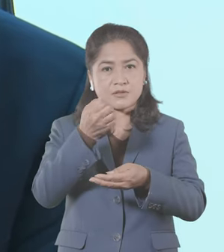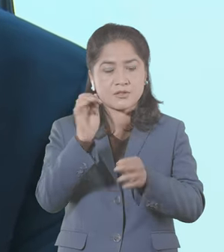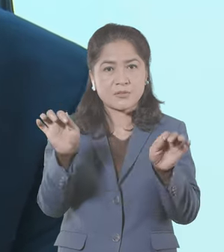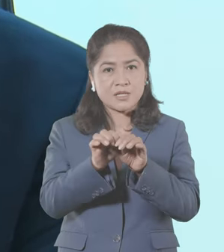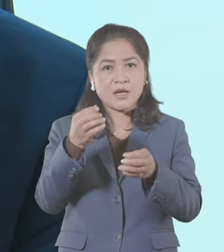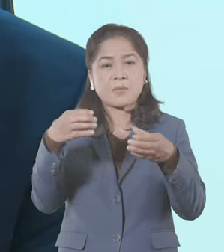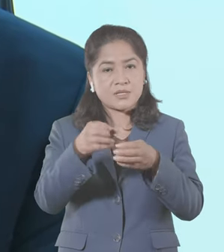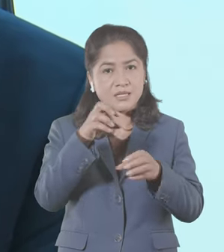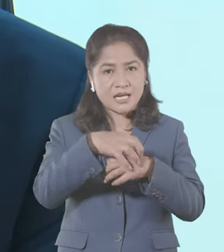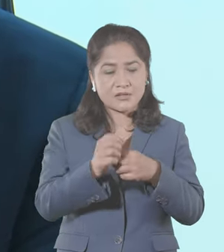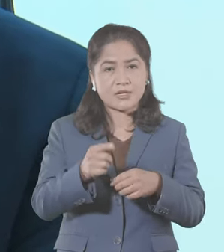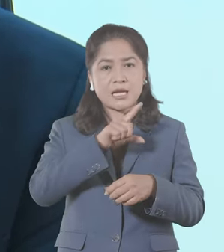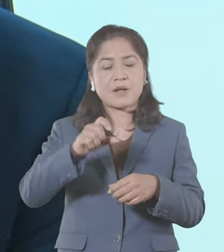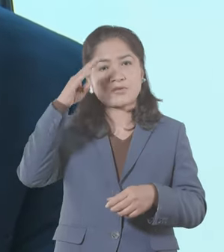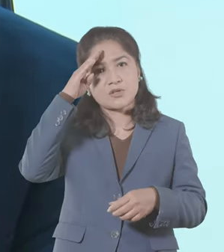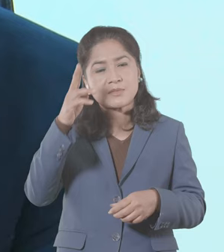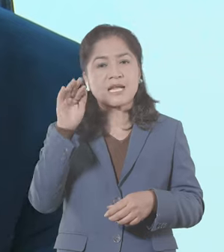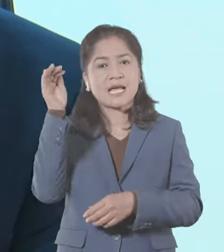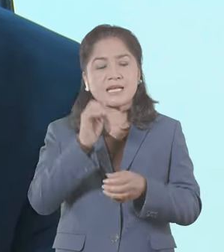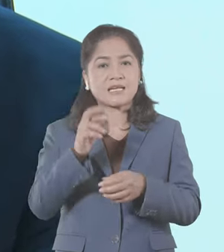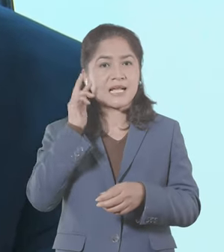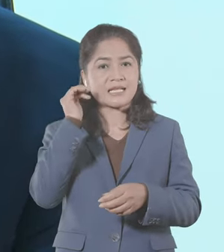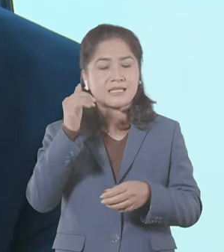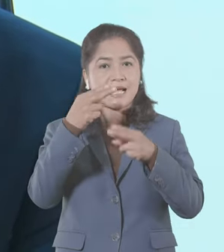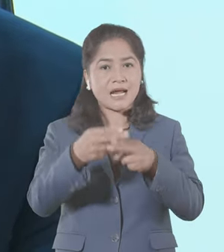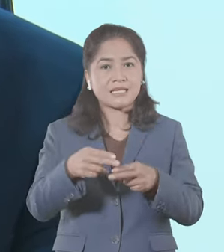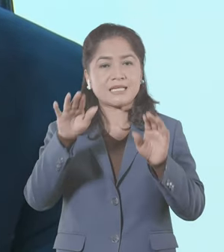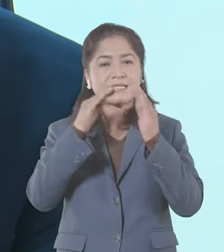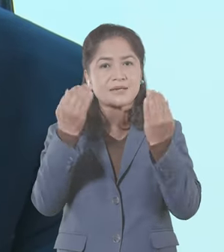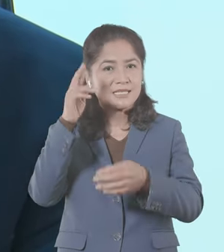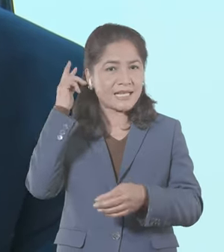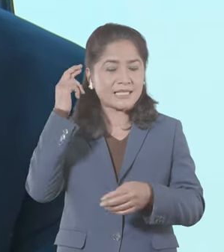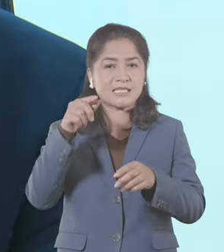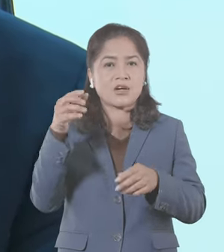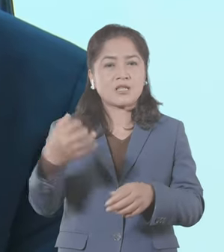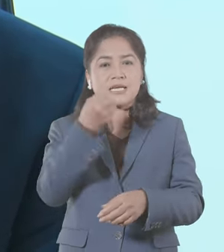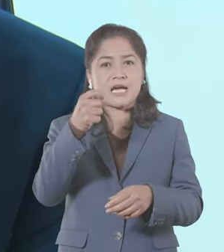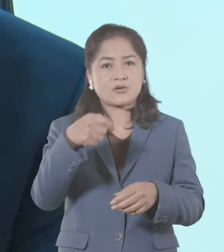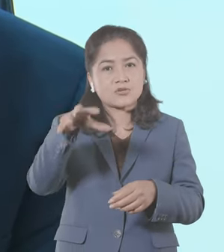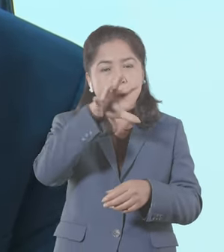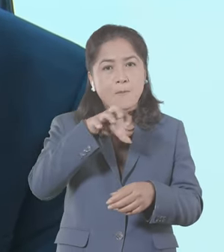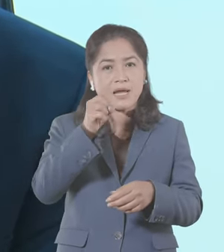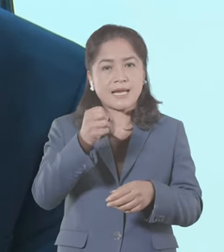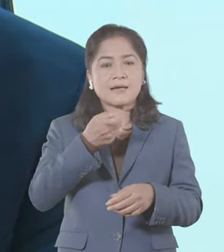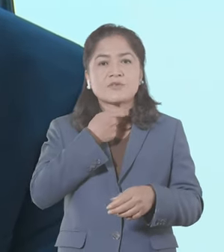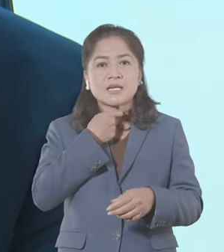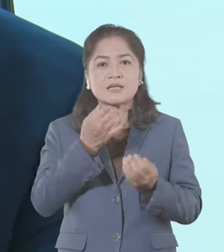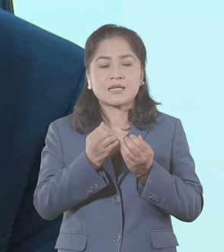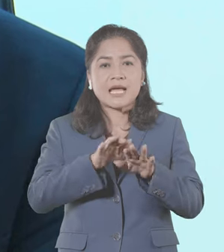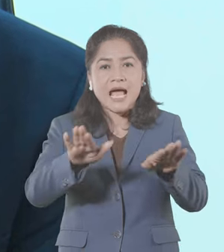महासन्धिहरूको पक्ष राष्ट्र हो। नेपालको संविधान नागरिक राजनीतिक तथा आर्थिक सामाजिक सांस्कृतिक अधिकारहरूको